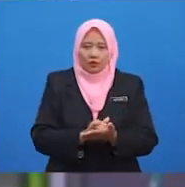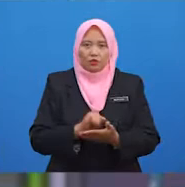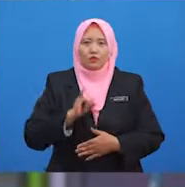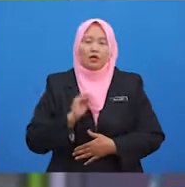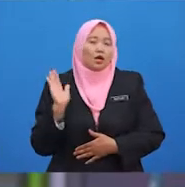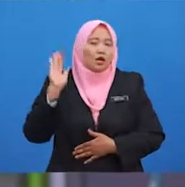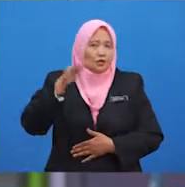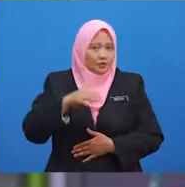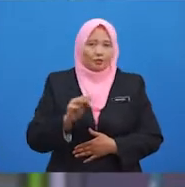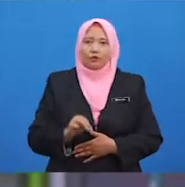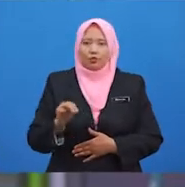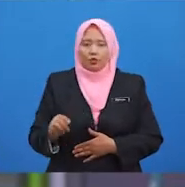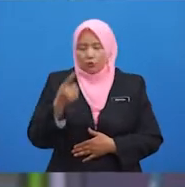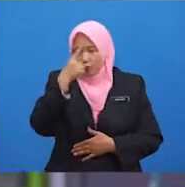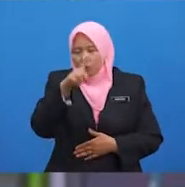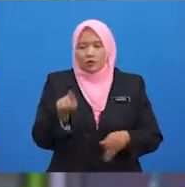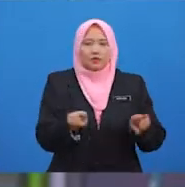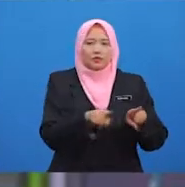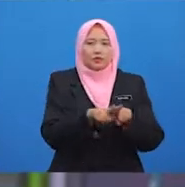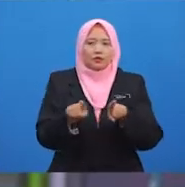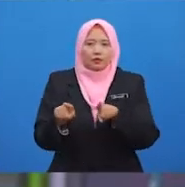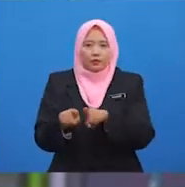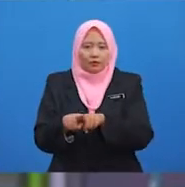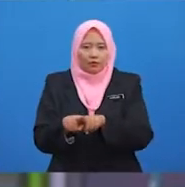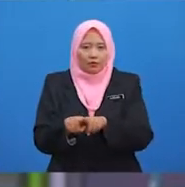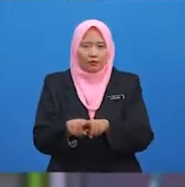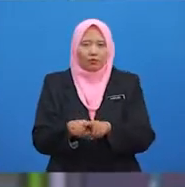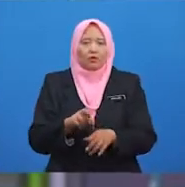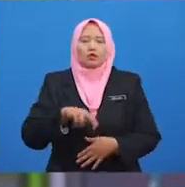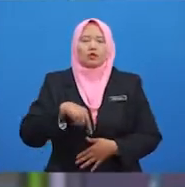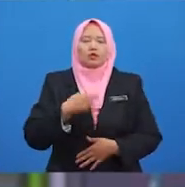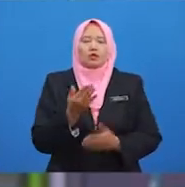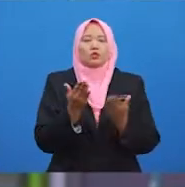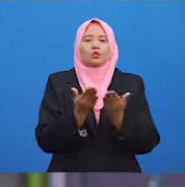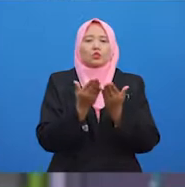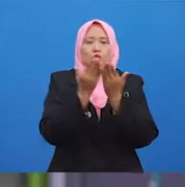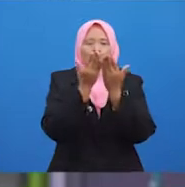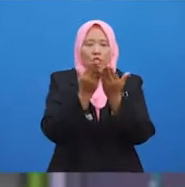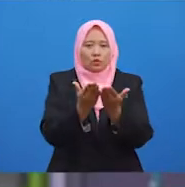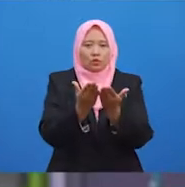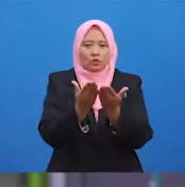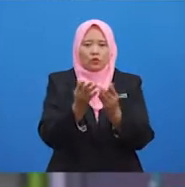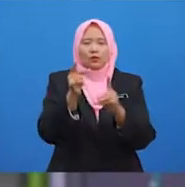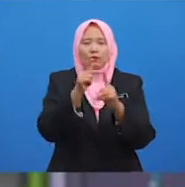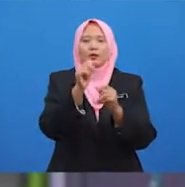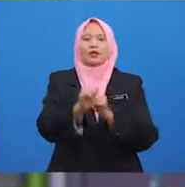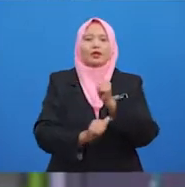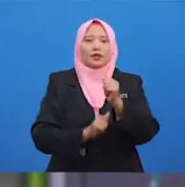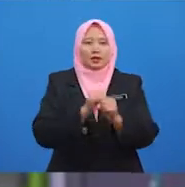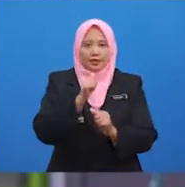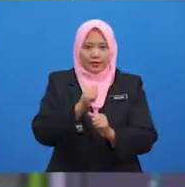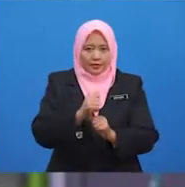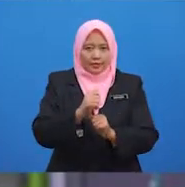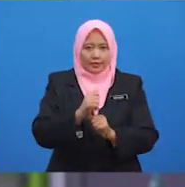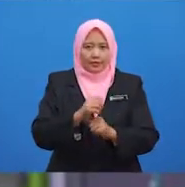mengajak murid-murid untuk sama-sama menterjemahkan rasa syukur tersebut terhadap alam semula jadi